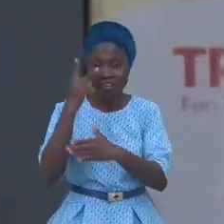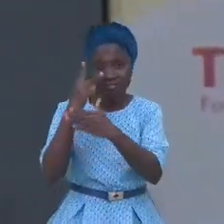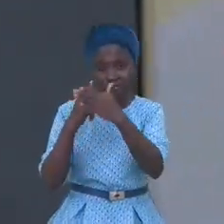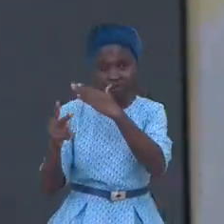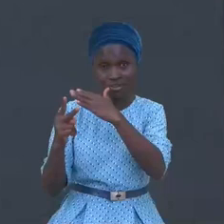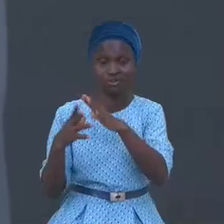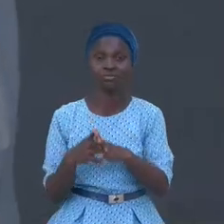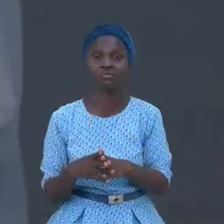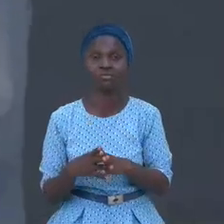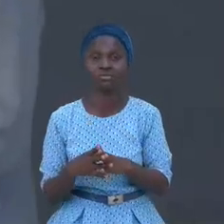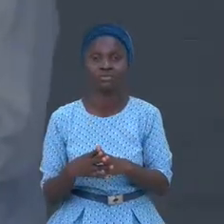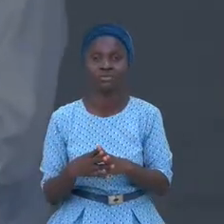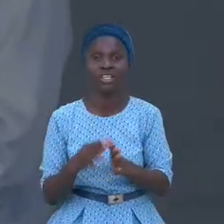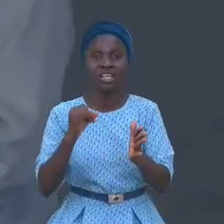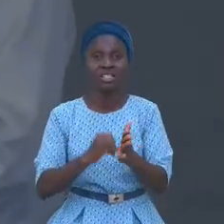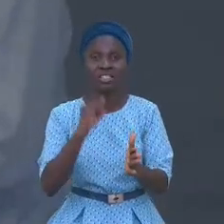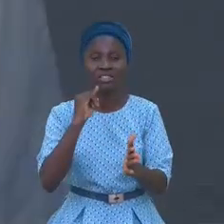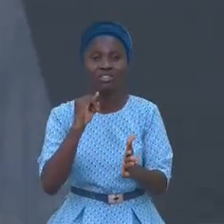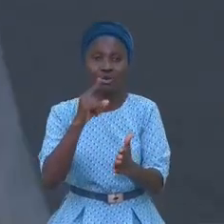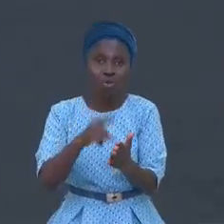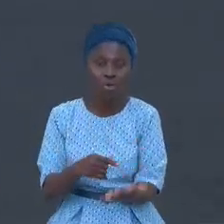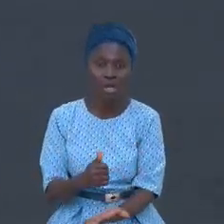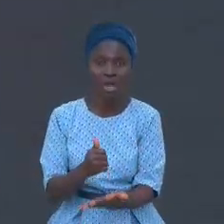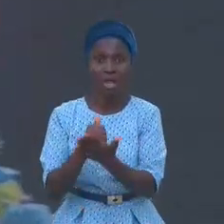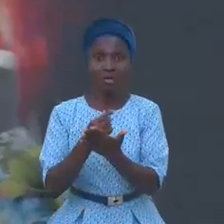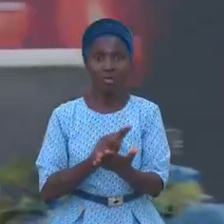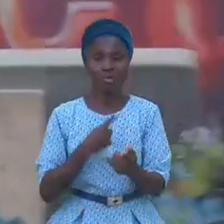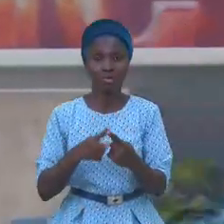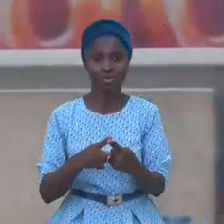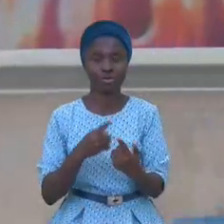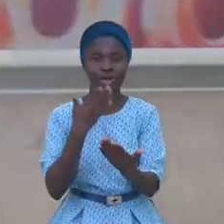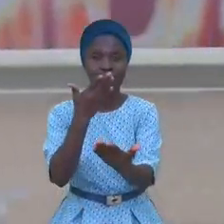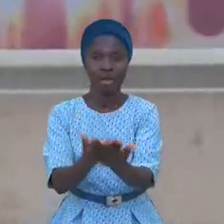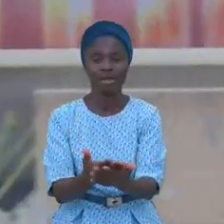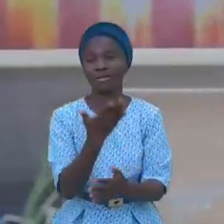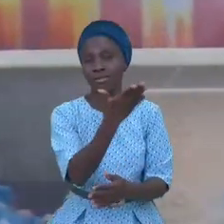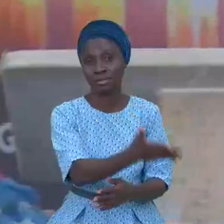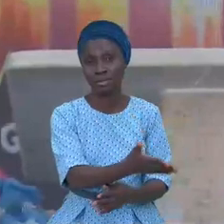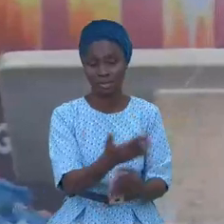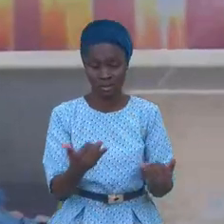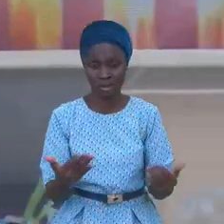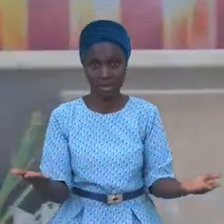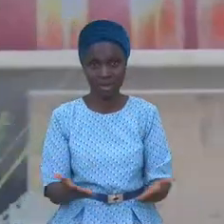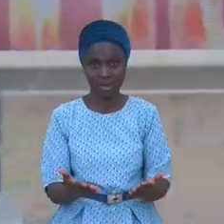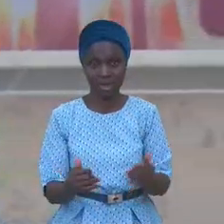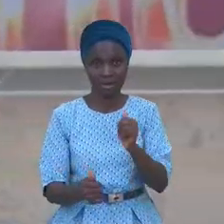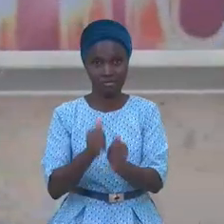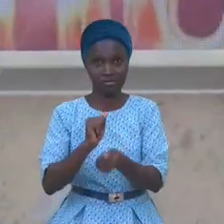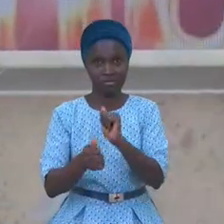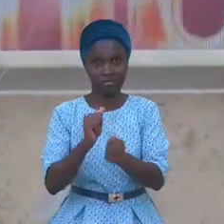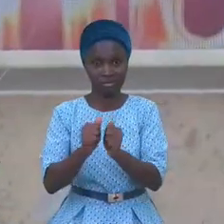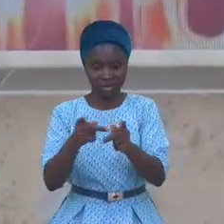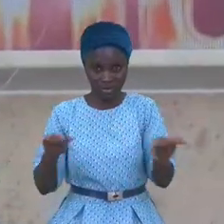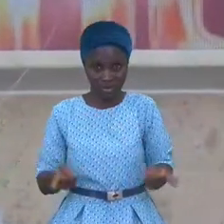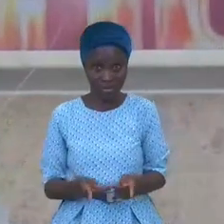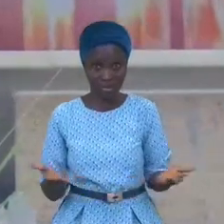vision, c'est ce qui nous amène là-bas. Nous sommes au stade. Et je vois un père